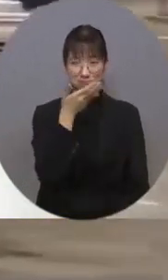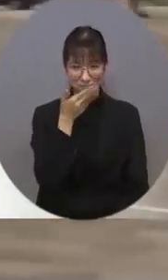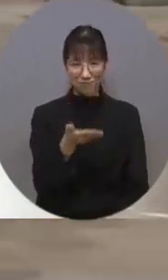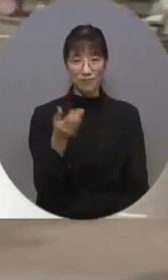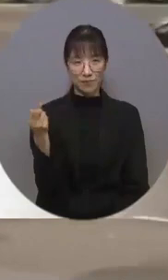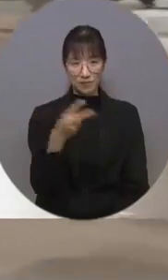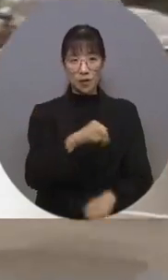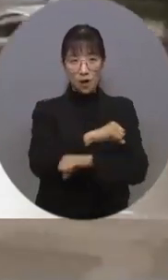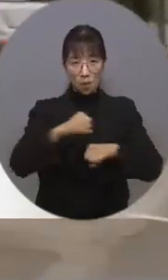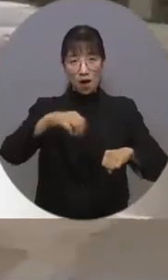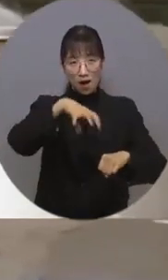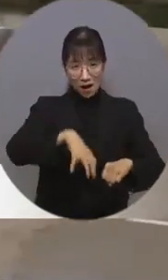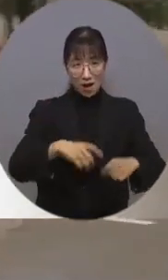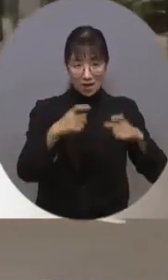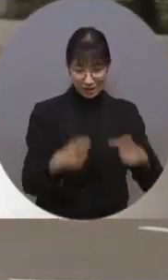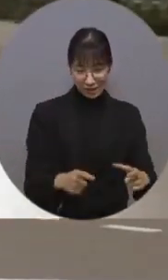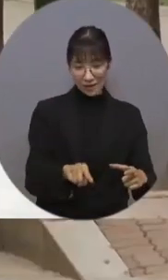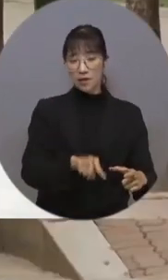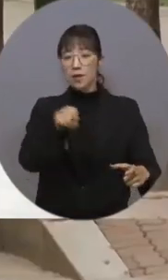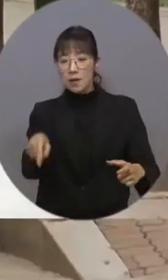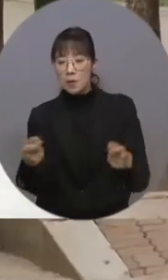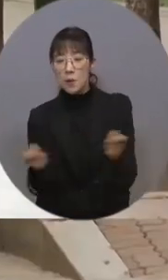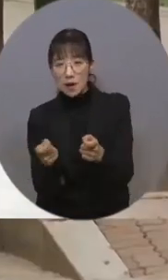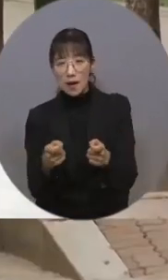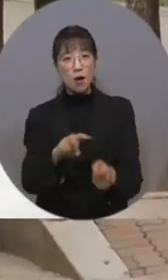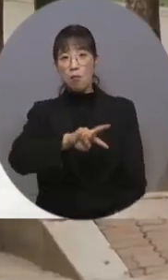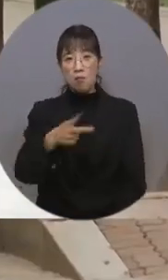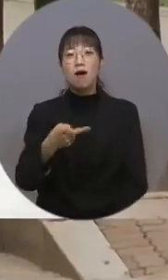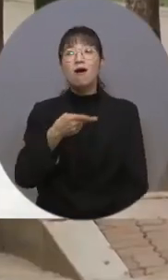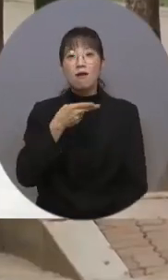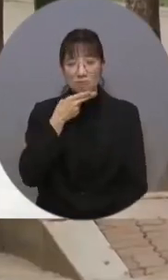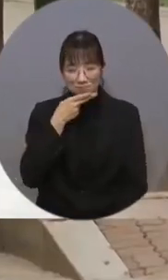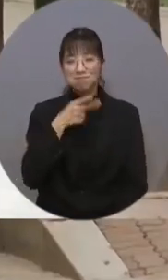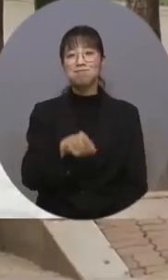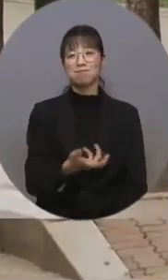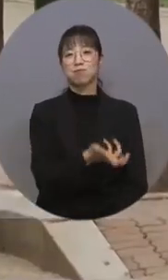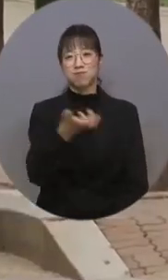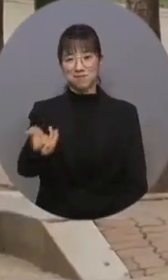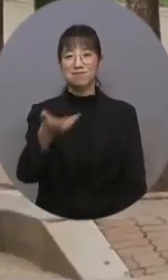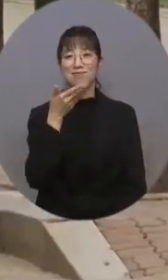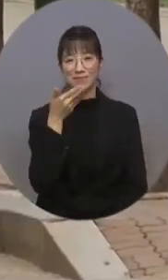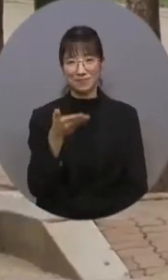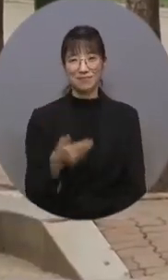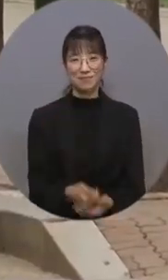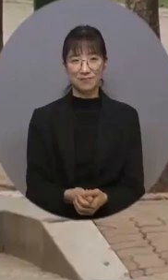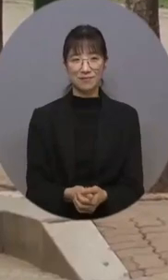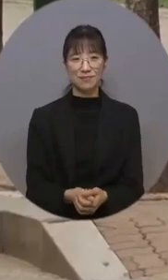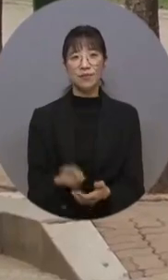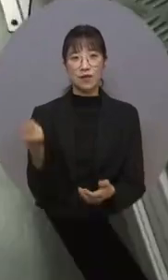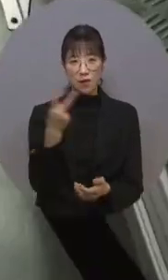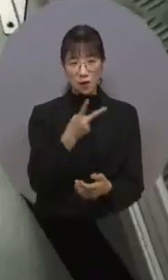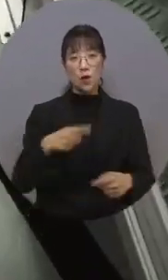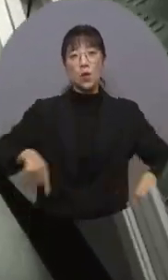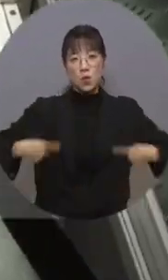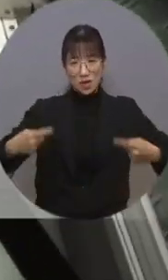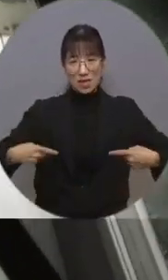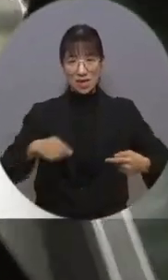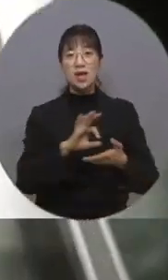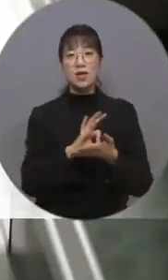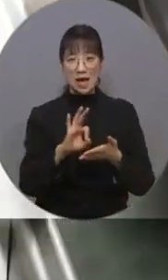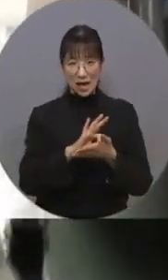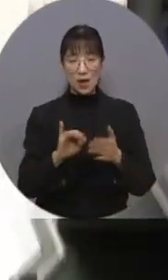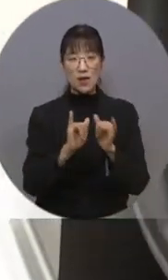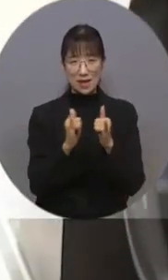광역시 기준으로도 인근 광역시까지는 갈아타지 않고 갈 수 있게 했습니다. 이와 함께 휠체어를 사용하는